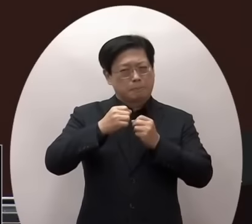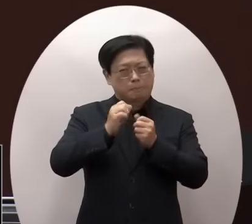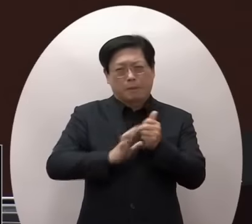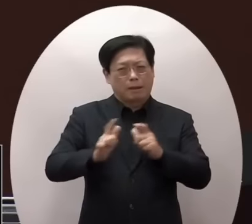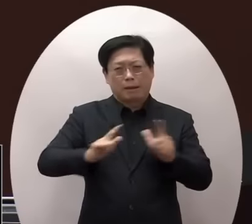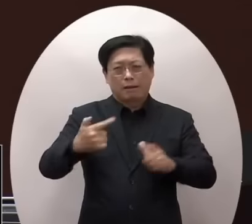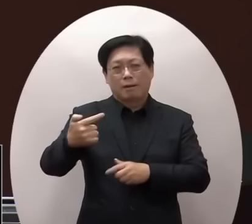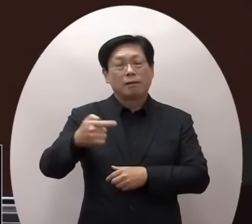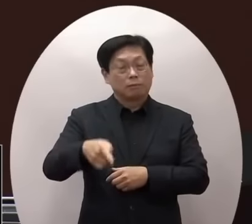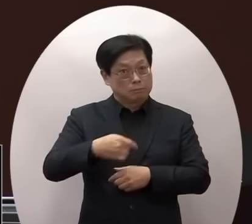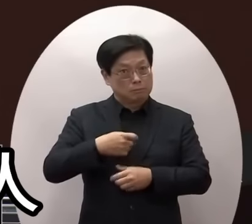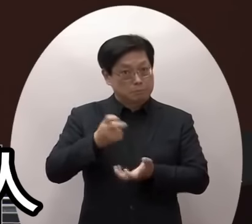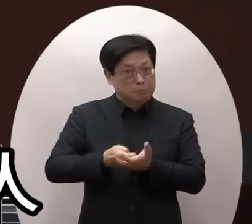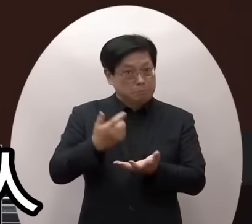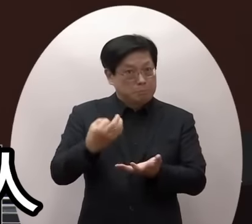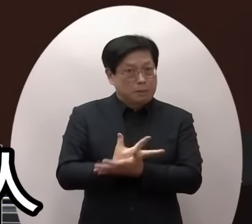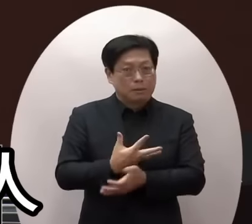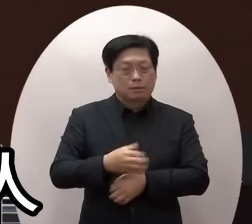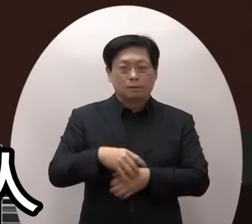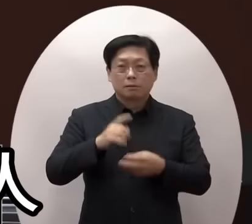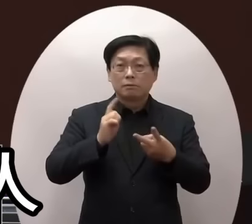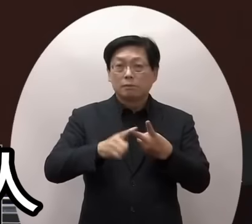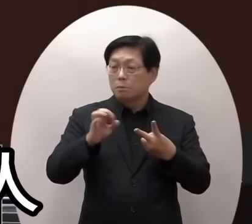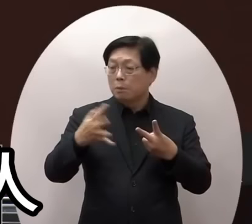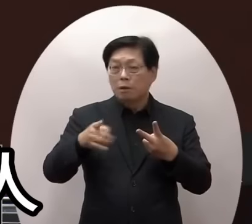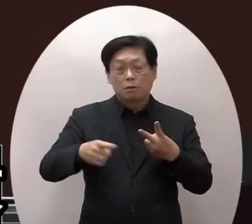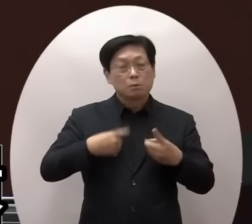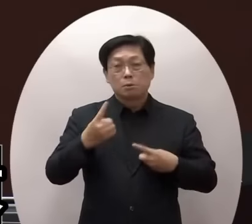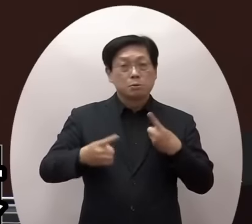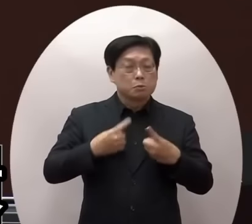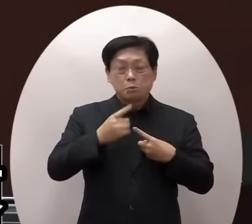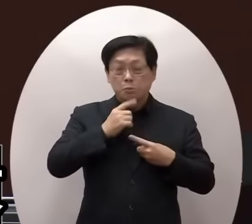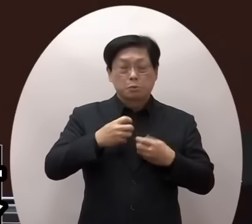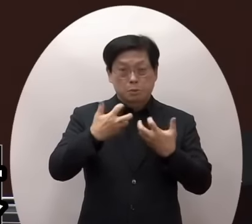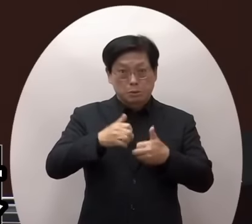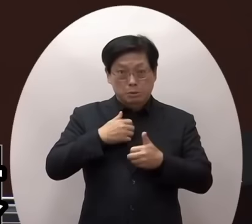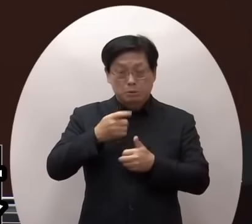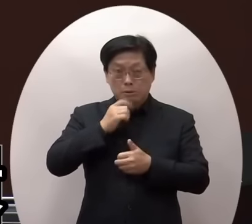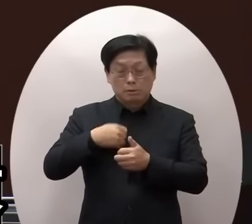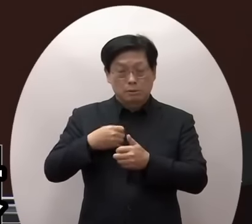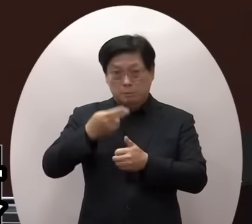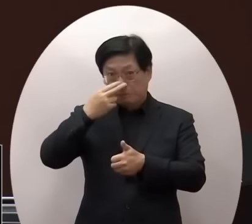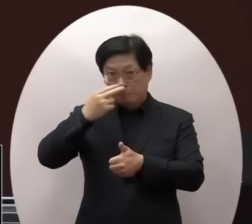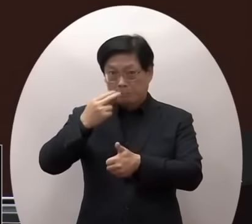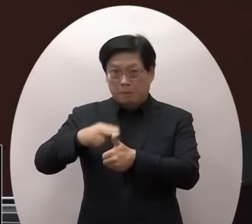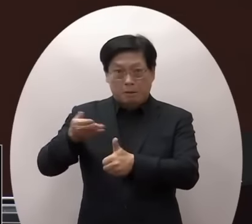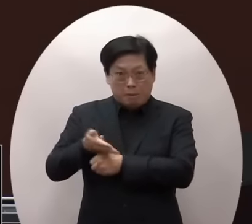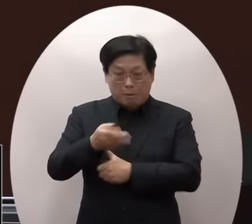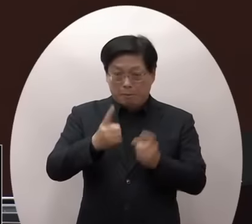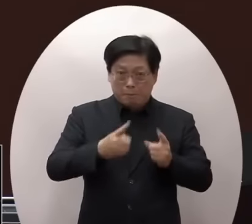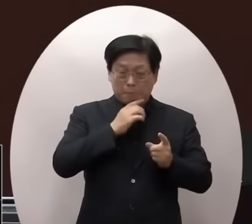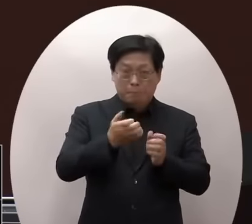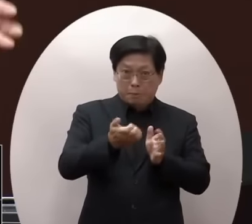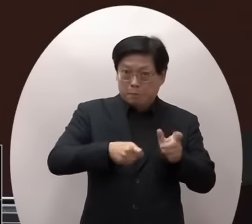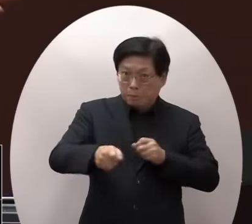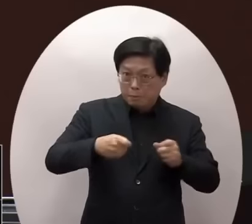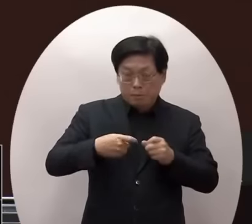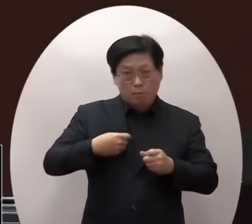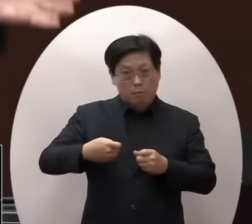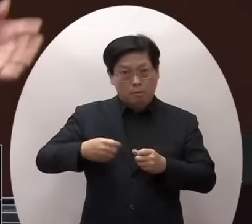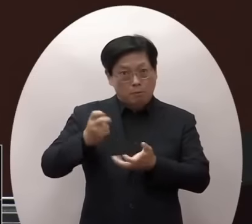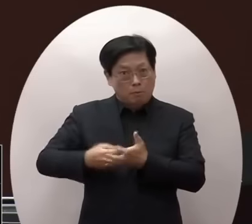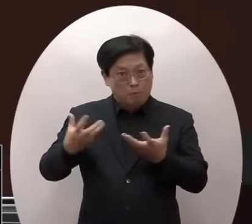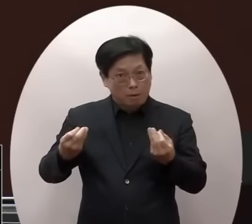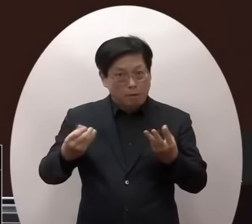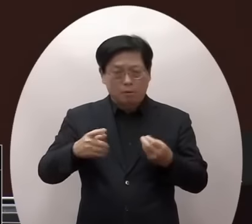是最严重吗？再来，为什么认定随机杀人比预谋杀人恶性不重大？随机杀人更视他人的